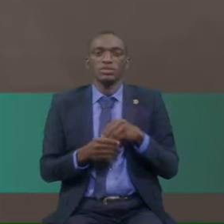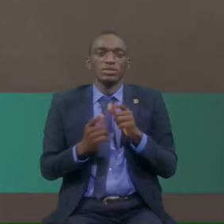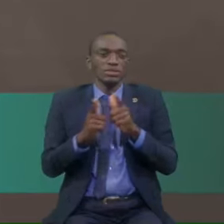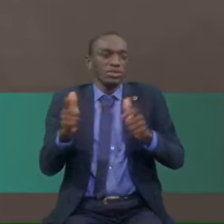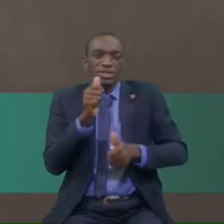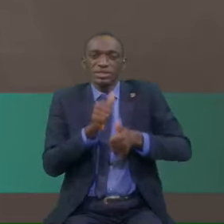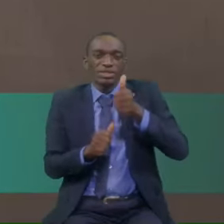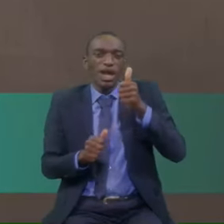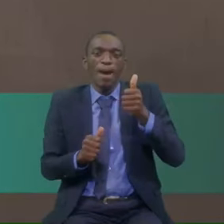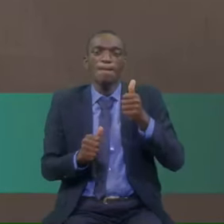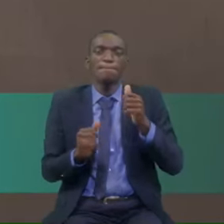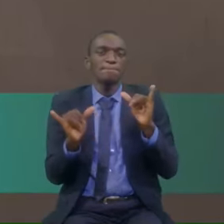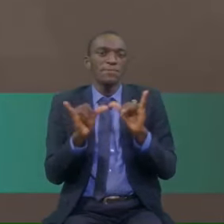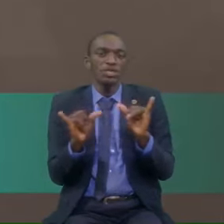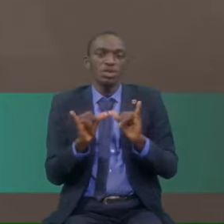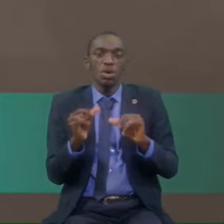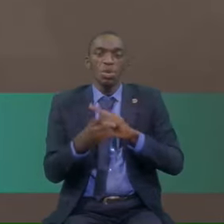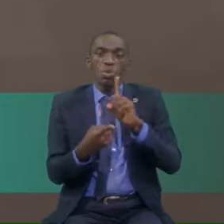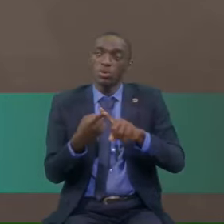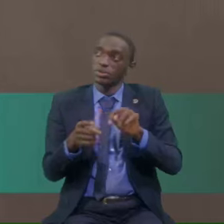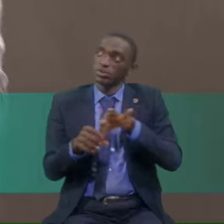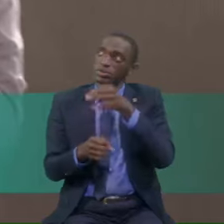qui agit dans nos vies.